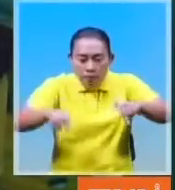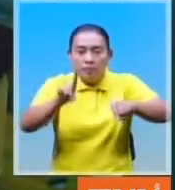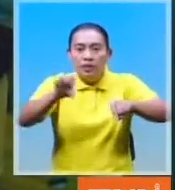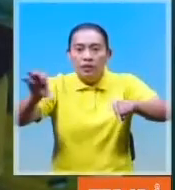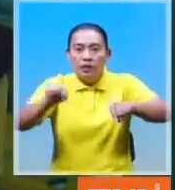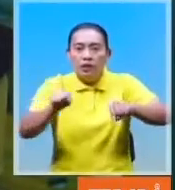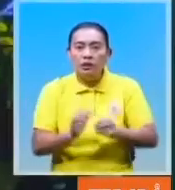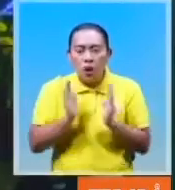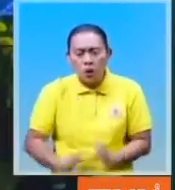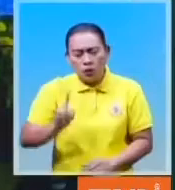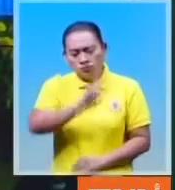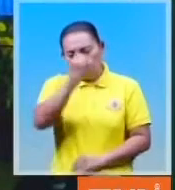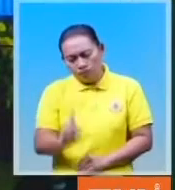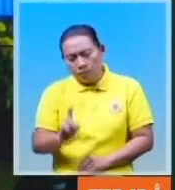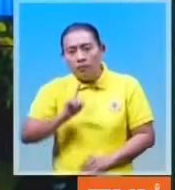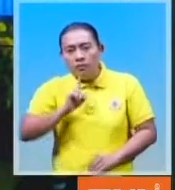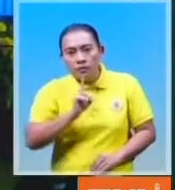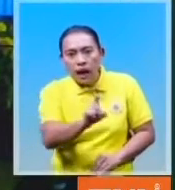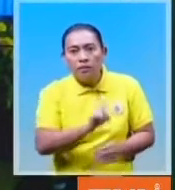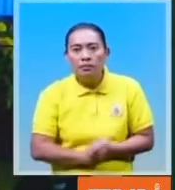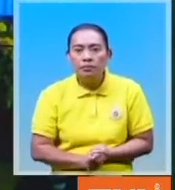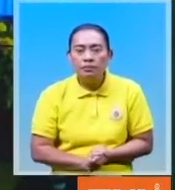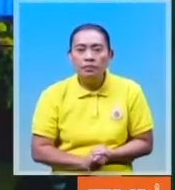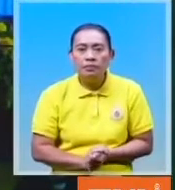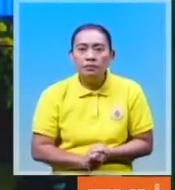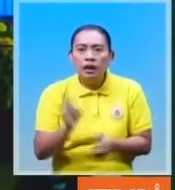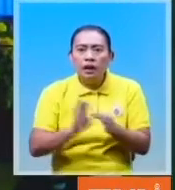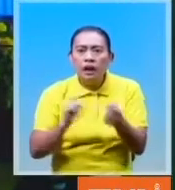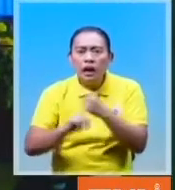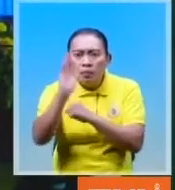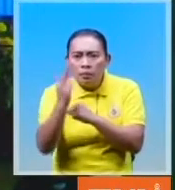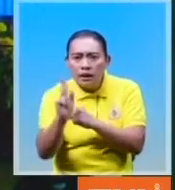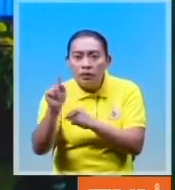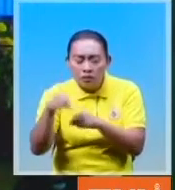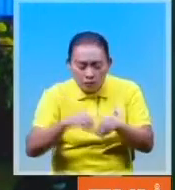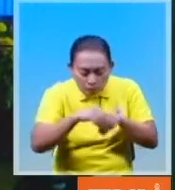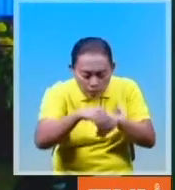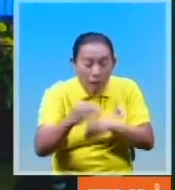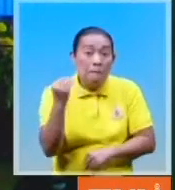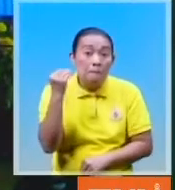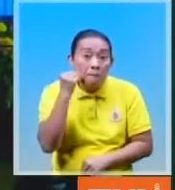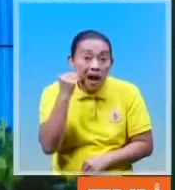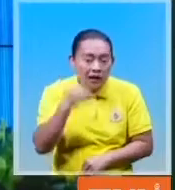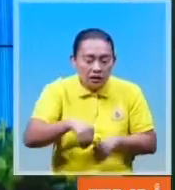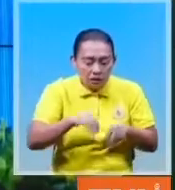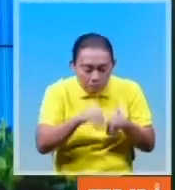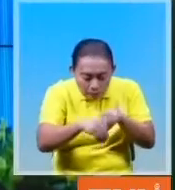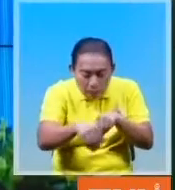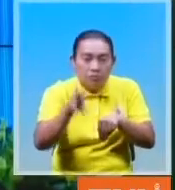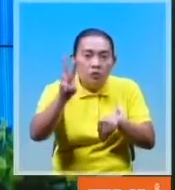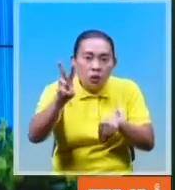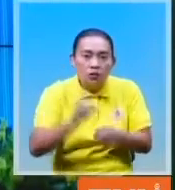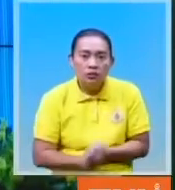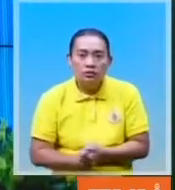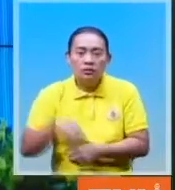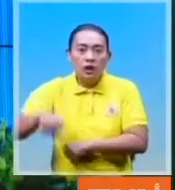คนก็ตั้งคำถามไปอีกว่าแล้วเรื่องของการปลูกกัญชาล่ะบ้านเรา6ต้นจะว่าอย่างไรแล้วจะมีโอกาสเป็นไปได้ไหมที่บริษัทต่างช